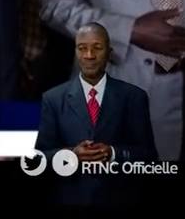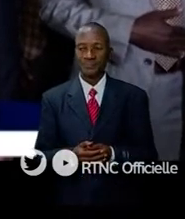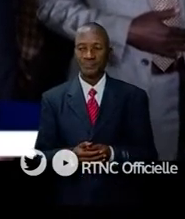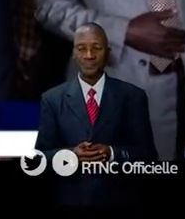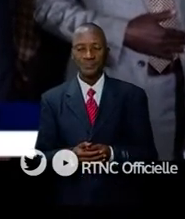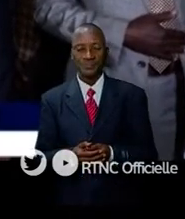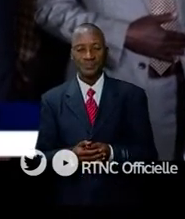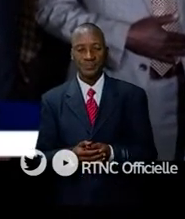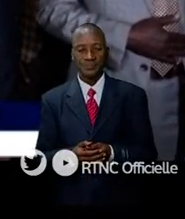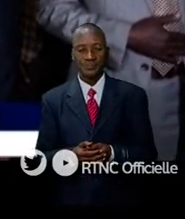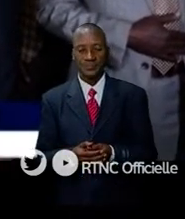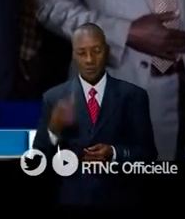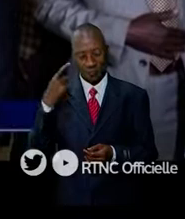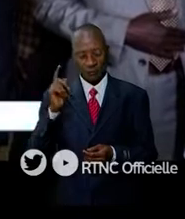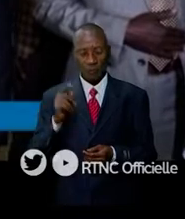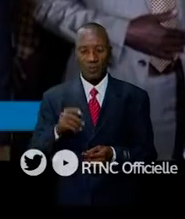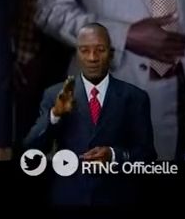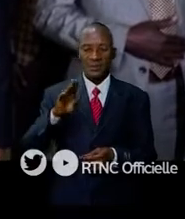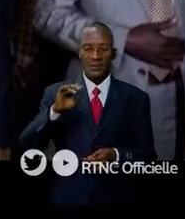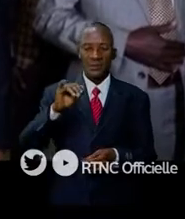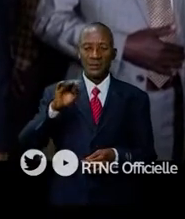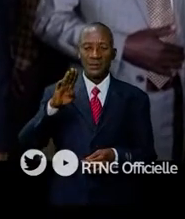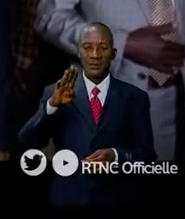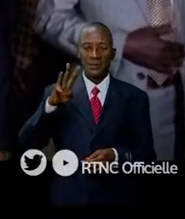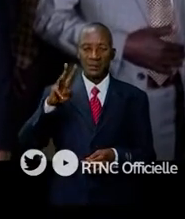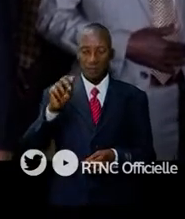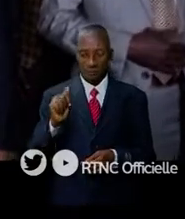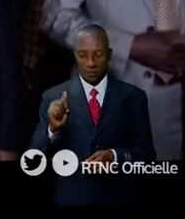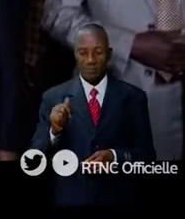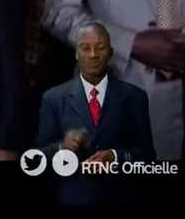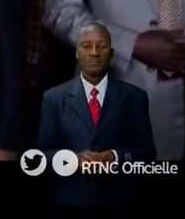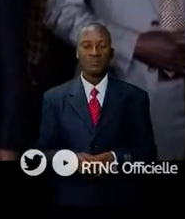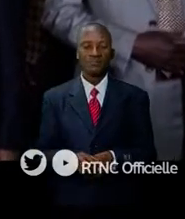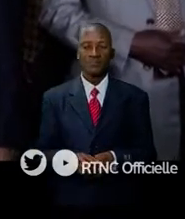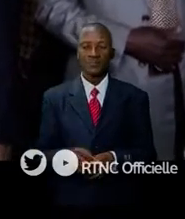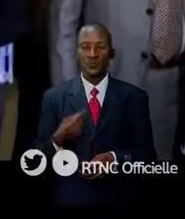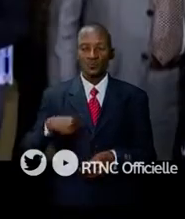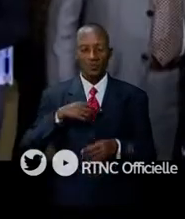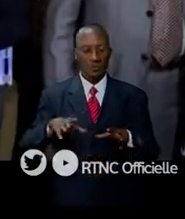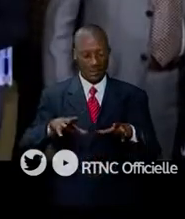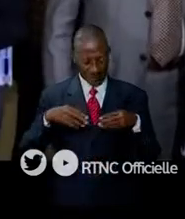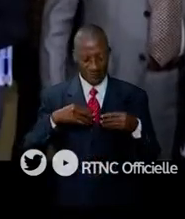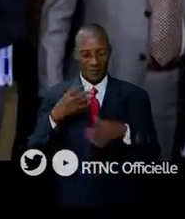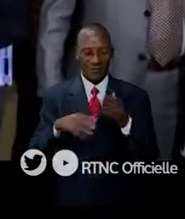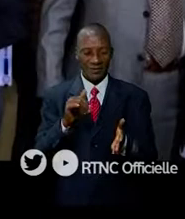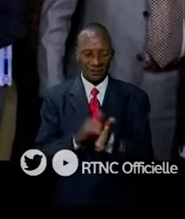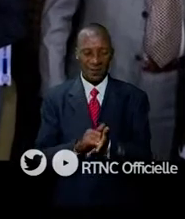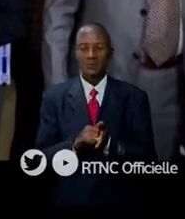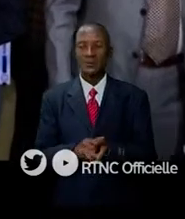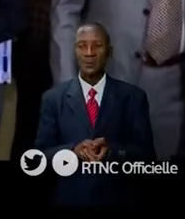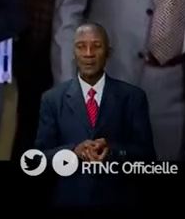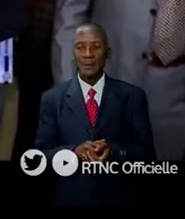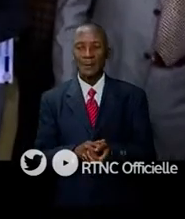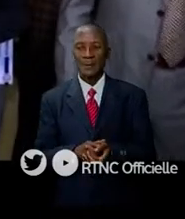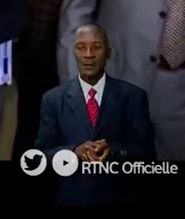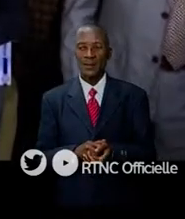de Bibois, je crois, on avait accepté cette revendication. Ça concerne, je crois,